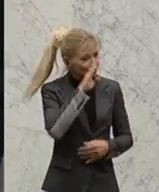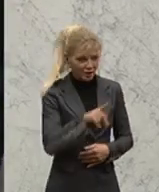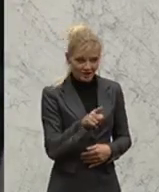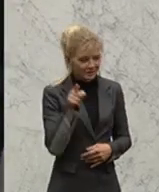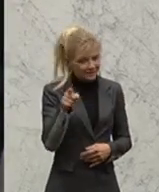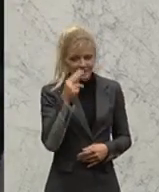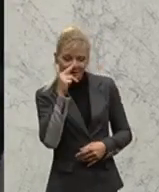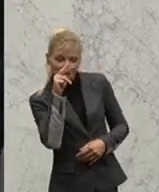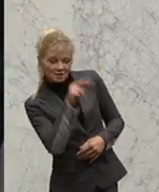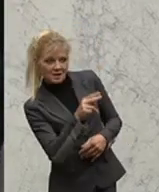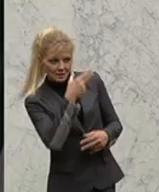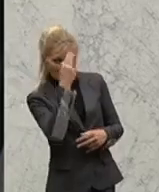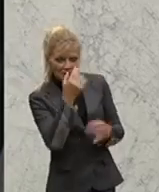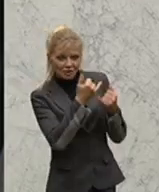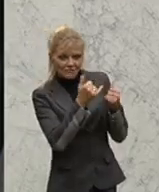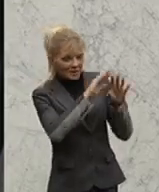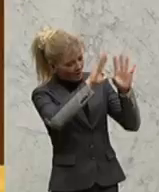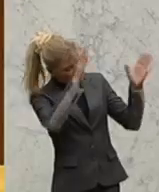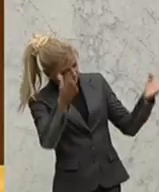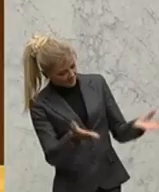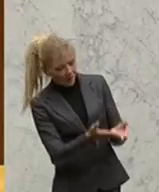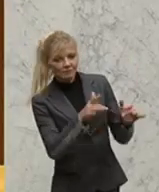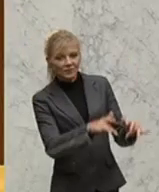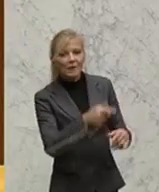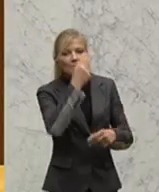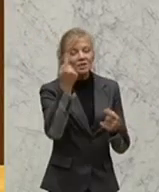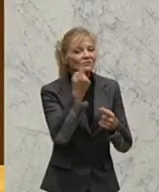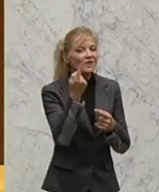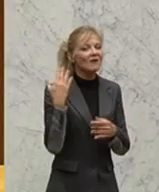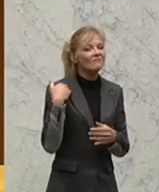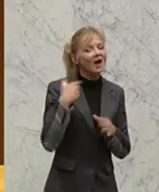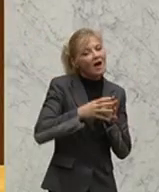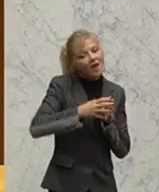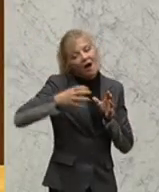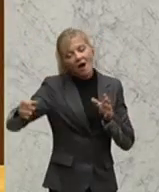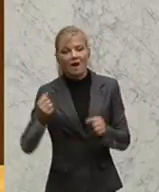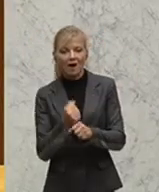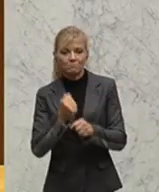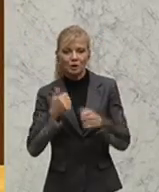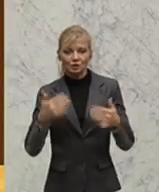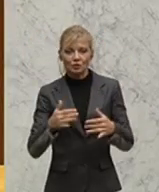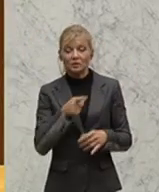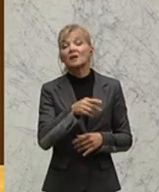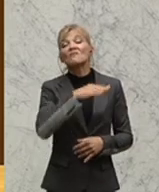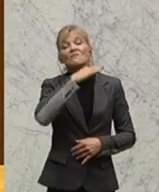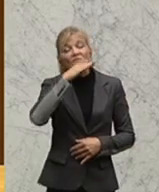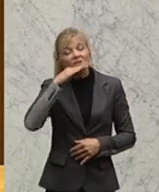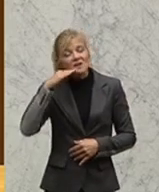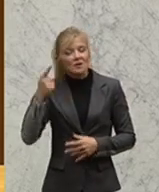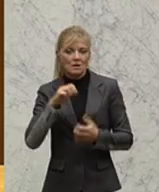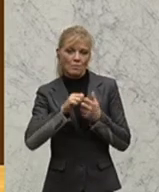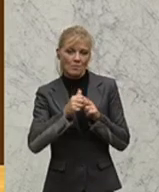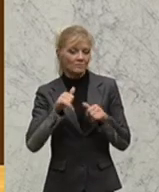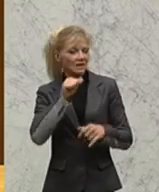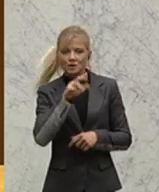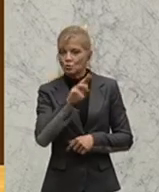den Menschen als Ganzes. Und Menschen, die lange in Arbeitslosigkeit gewesen sind, das weiß man einfach, haben multiple multiple Probleme. Da gibt es